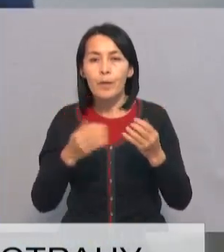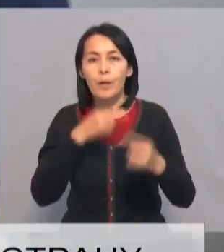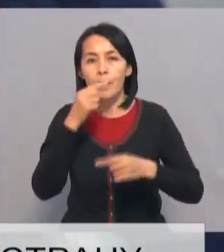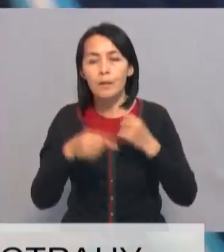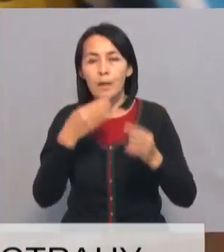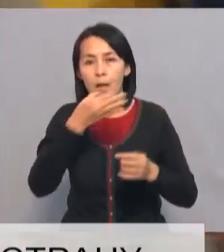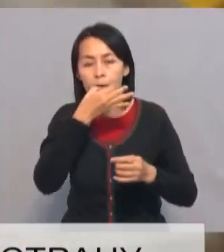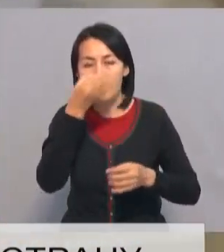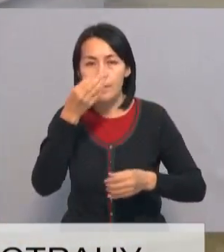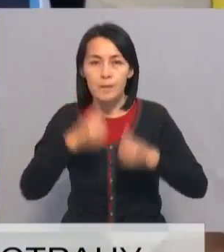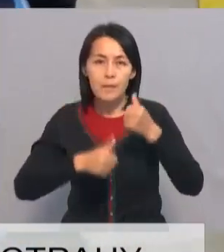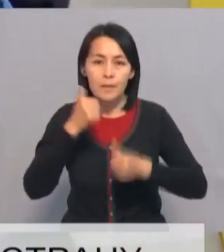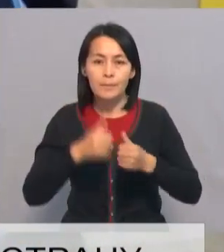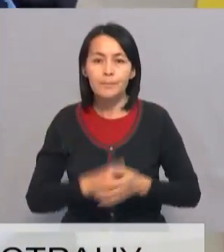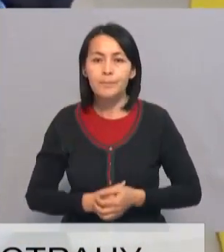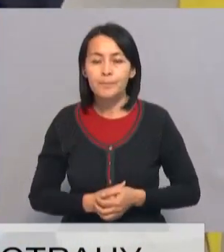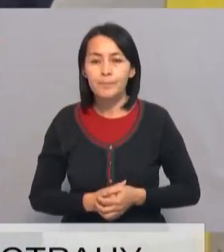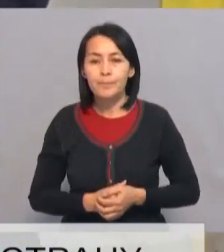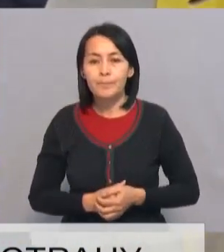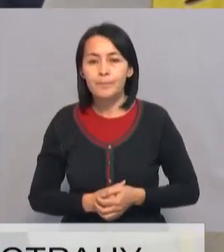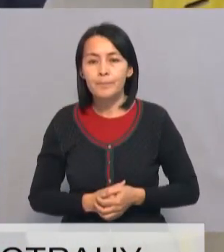предстоящих ответственных соревнованиях.